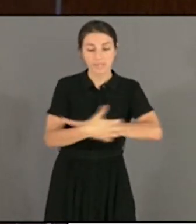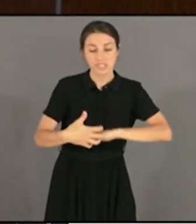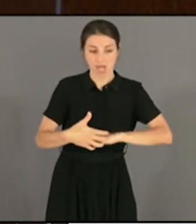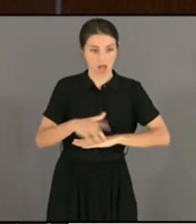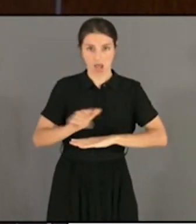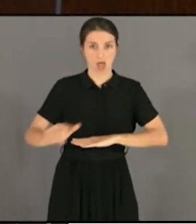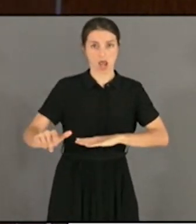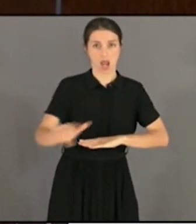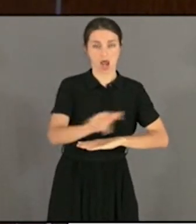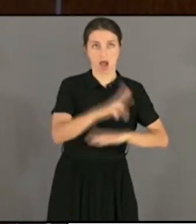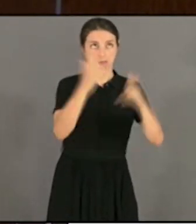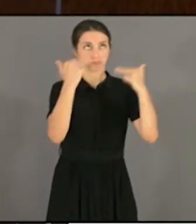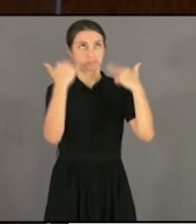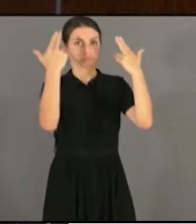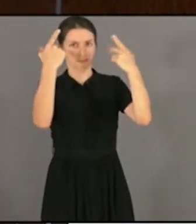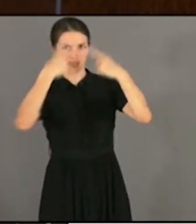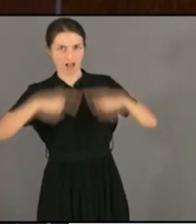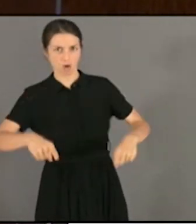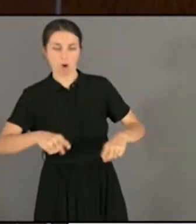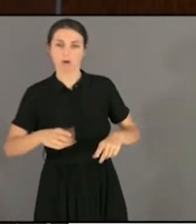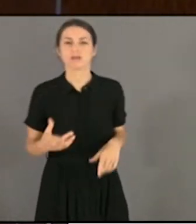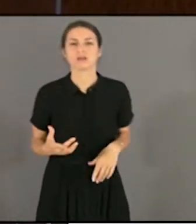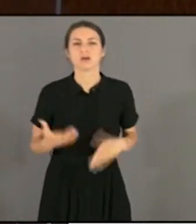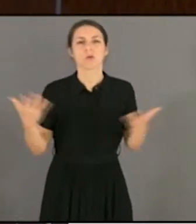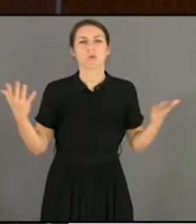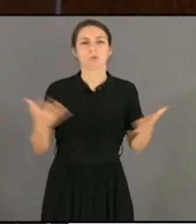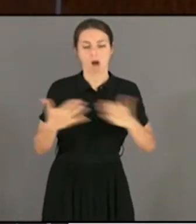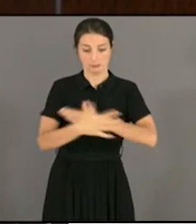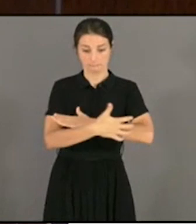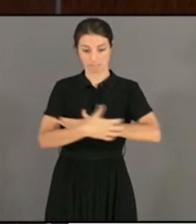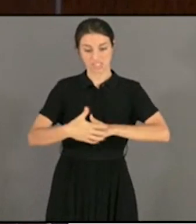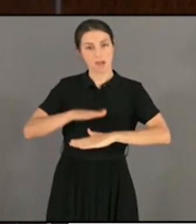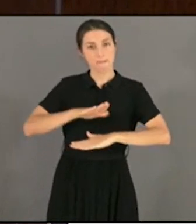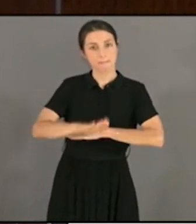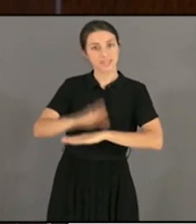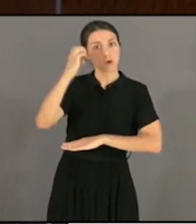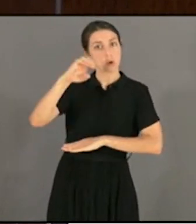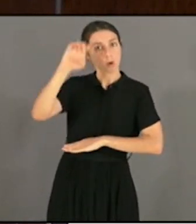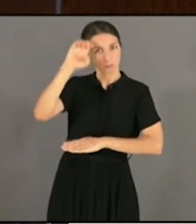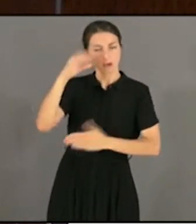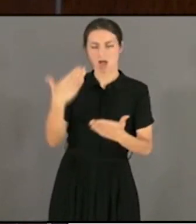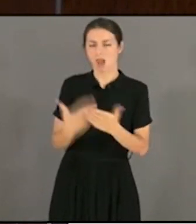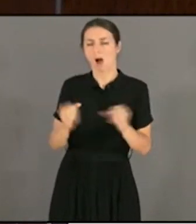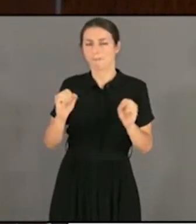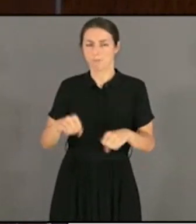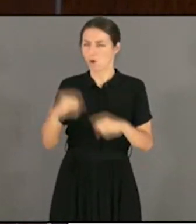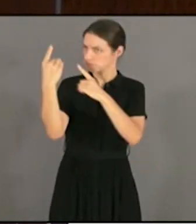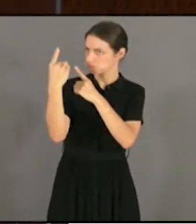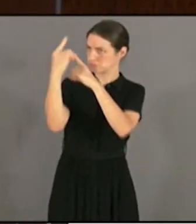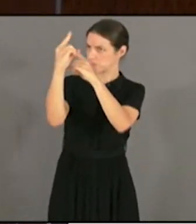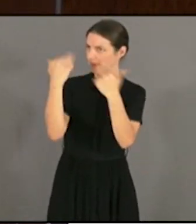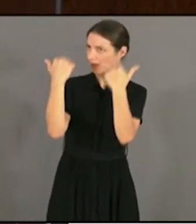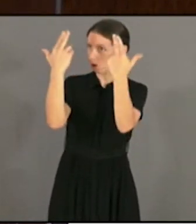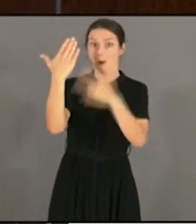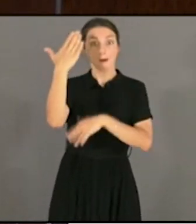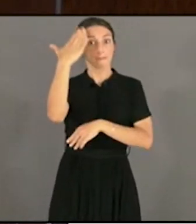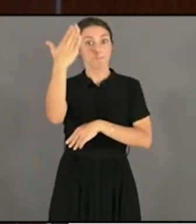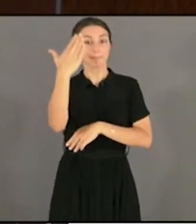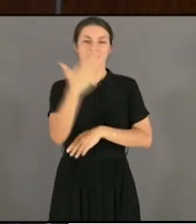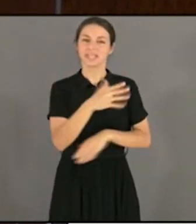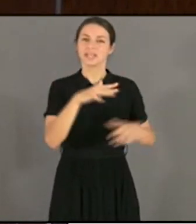à croire que lorsque la misère est européenne, eh bien, on peut la dénoncer. Lorsqu'elle est d'origine